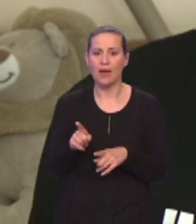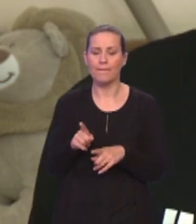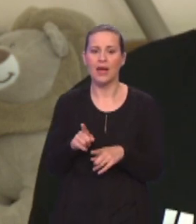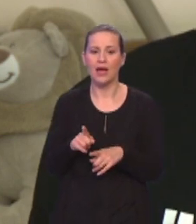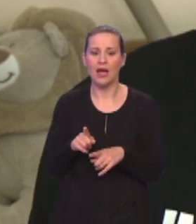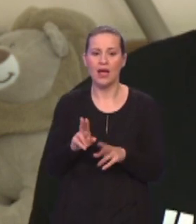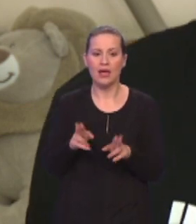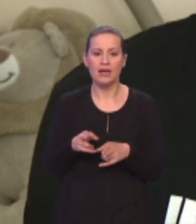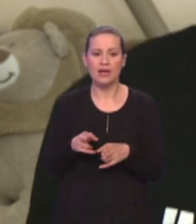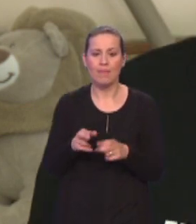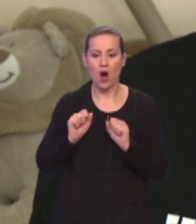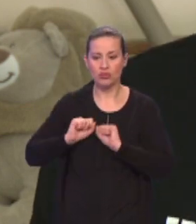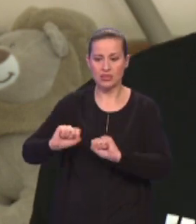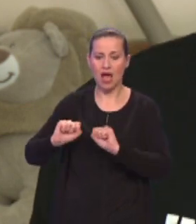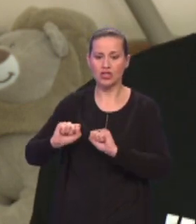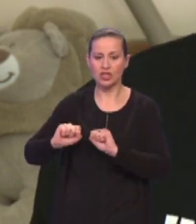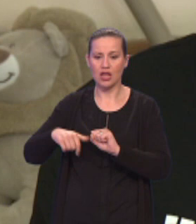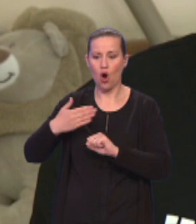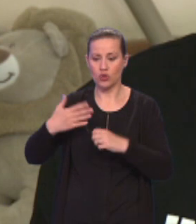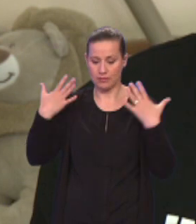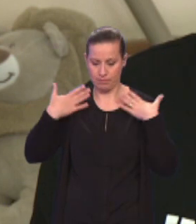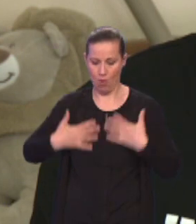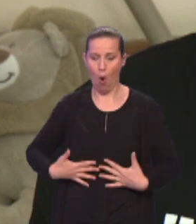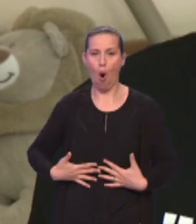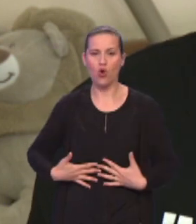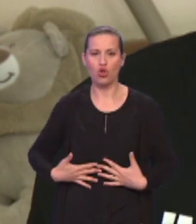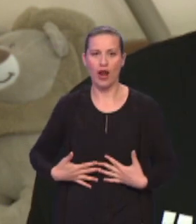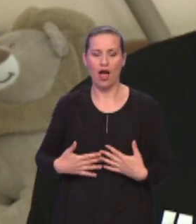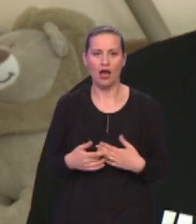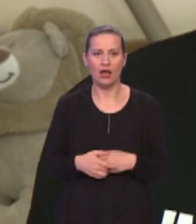nisam imao zaštite osim odore vojne.